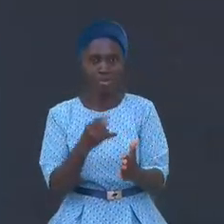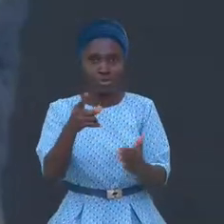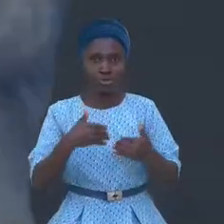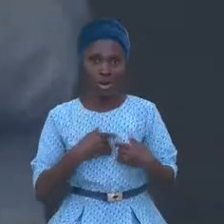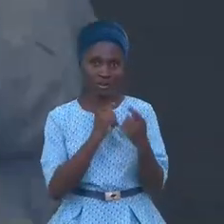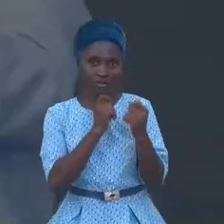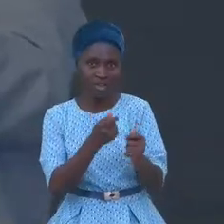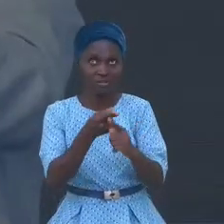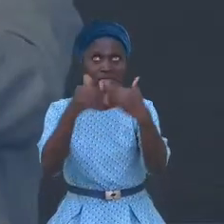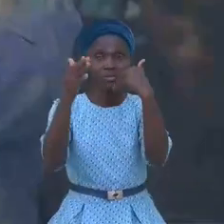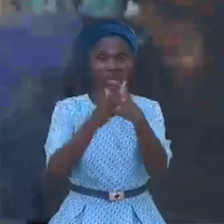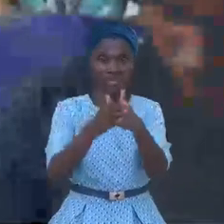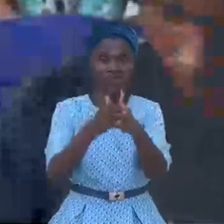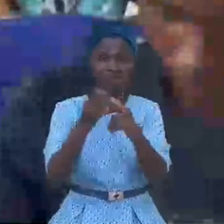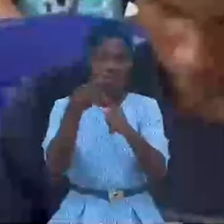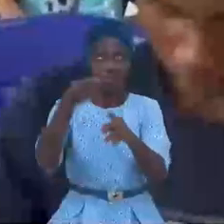ciel. Déballe ça.